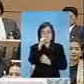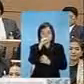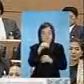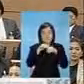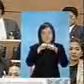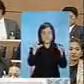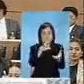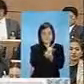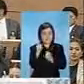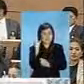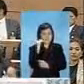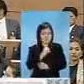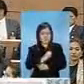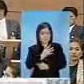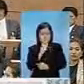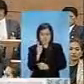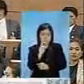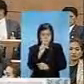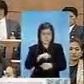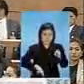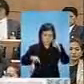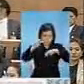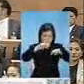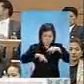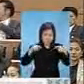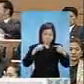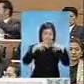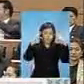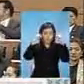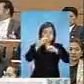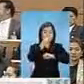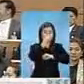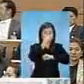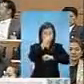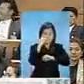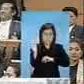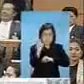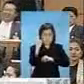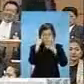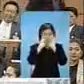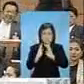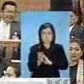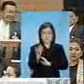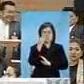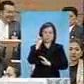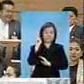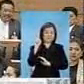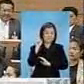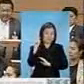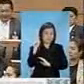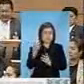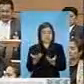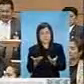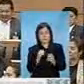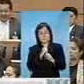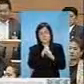ใจหายบอกว่าการพิจารณาคดีนายกสมัครเนี่ยมีลักษณะสุกเอาเผากินบอกว่าการตัดสินค